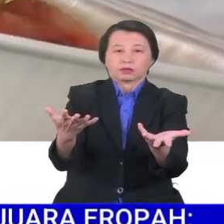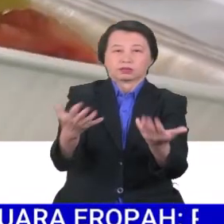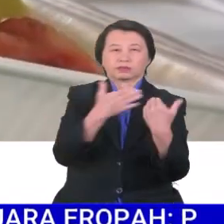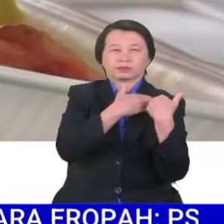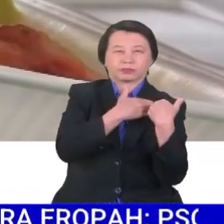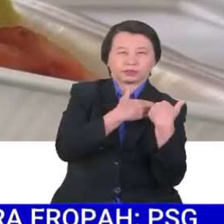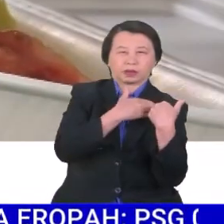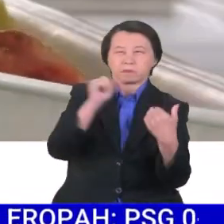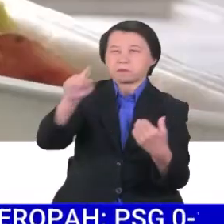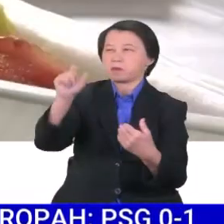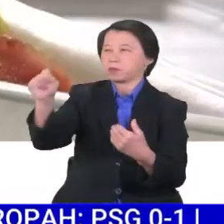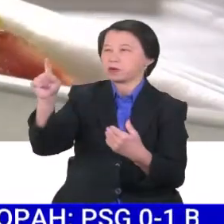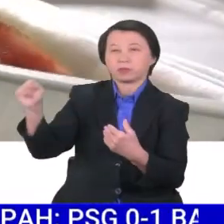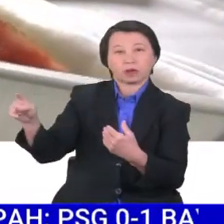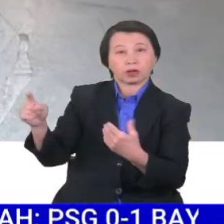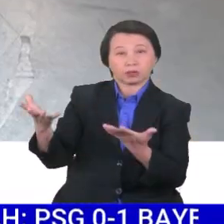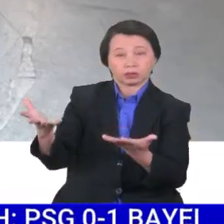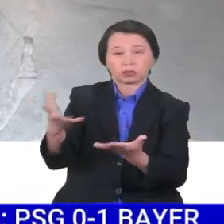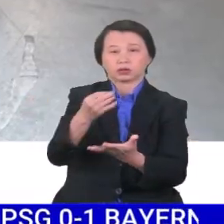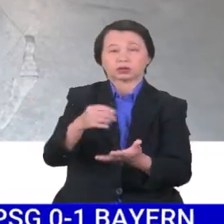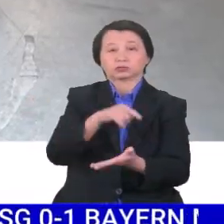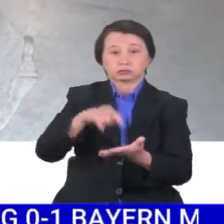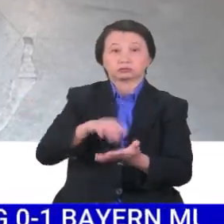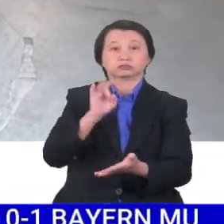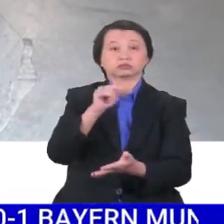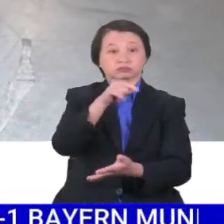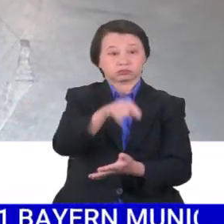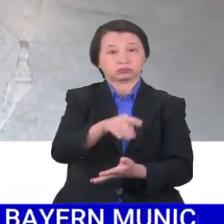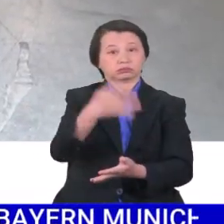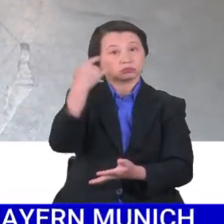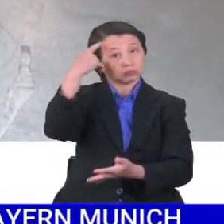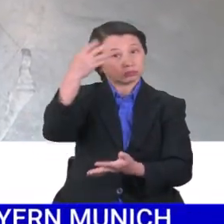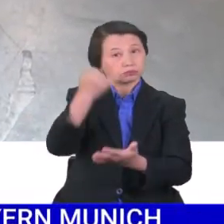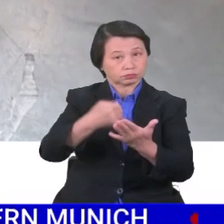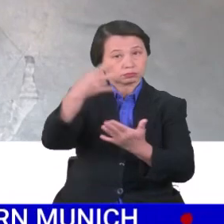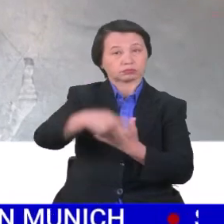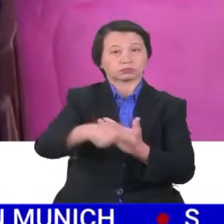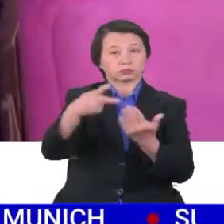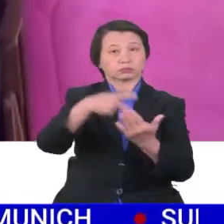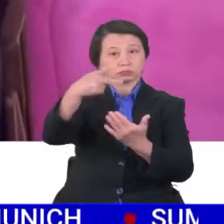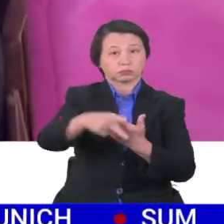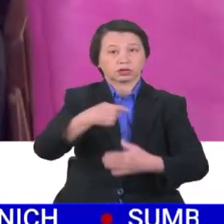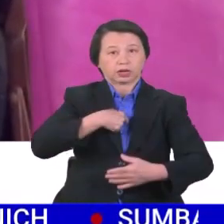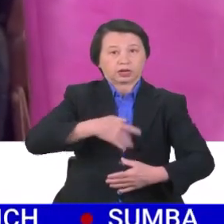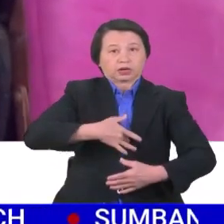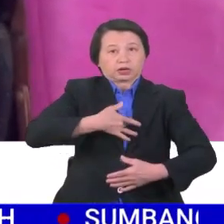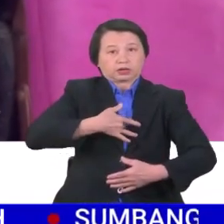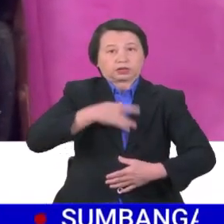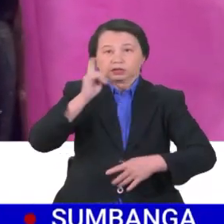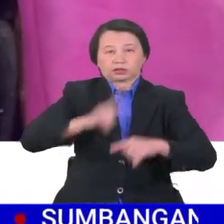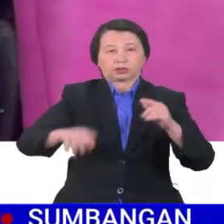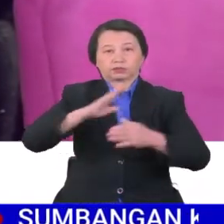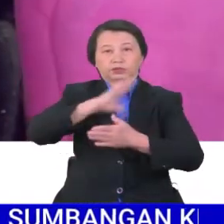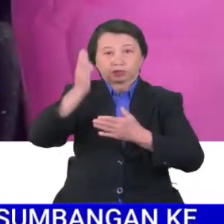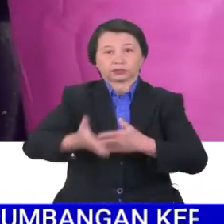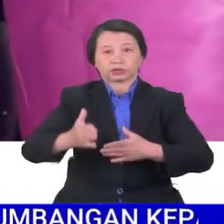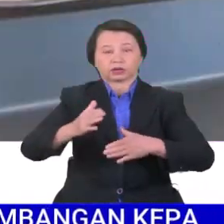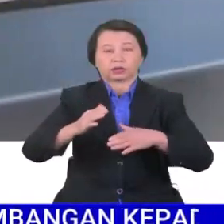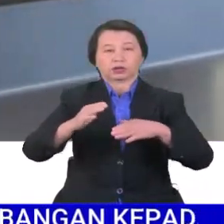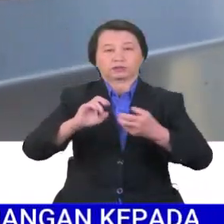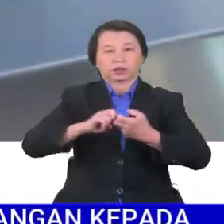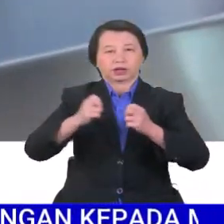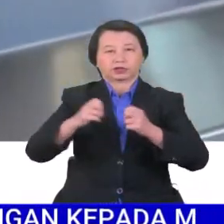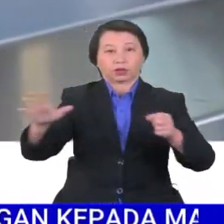bebanan hidup yang tinggi. Dan ini merupakan satu inisiatif di mana saya rasa dia tak boleh selesaikan masalah secara